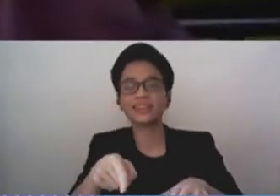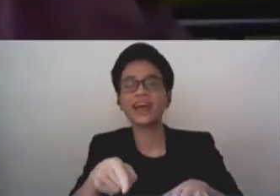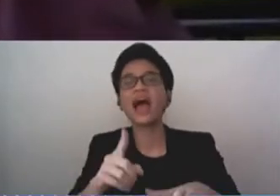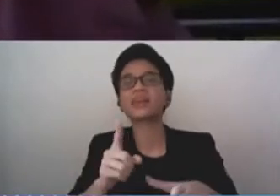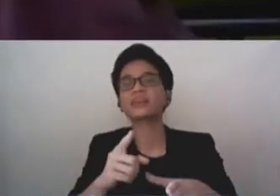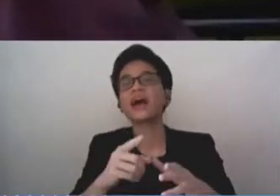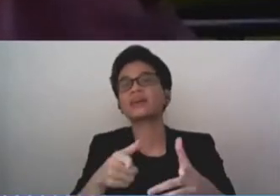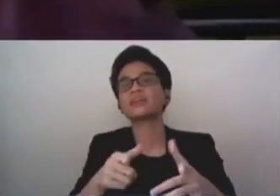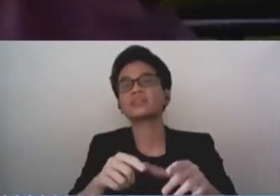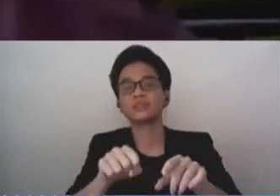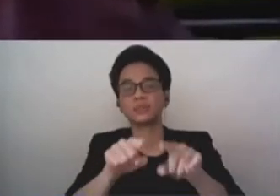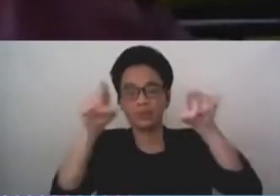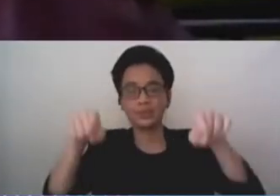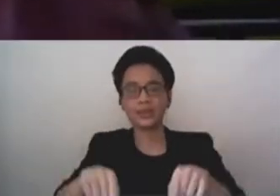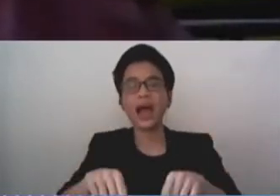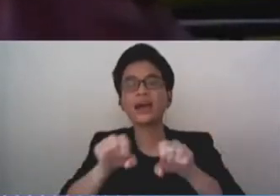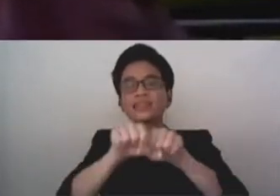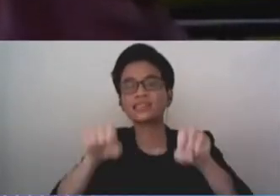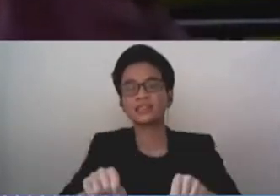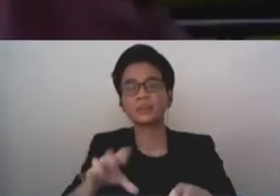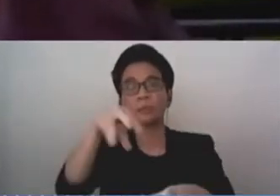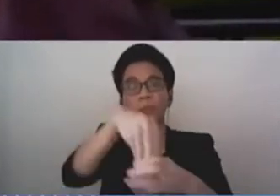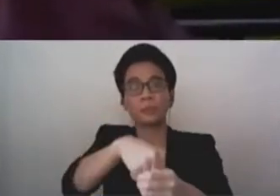pembaca layar yang bisa